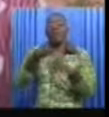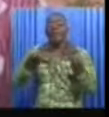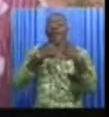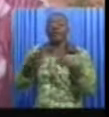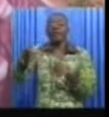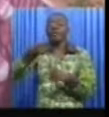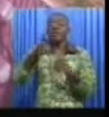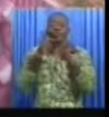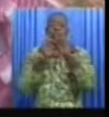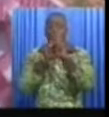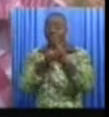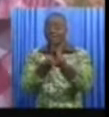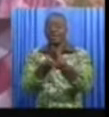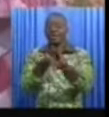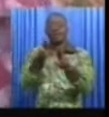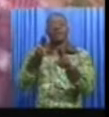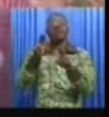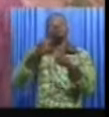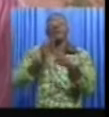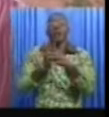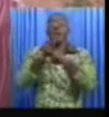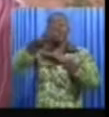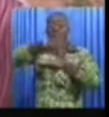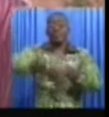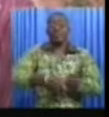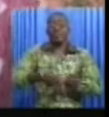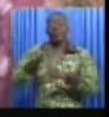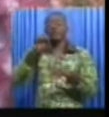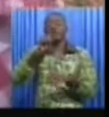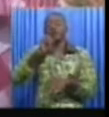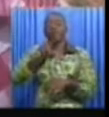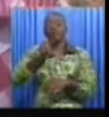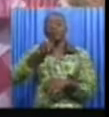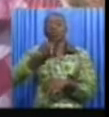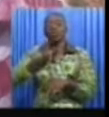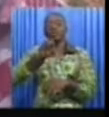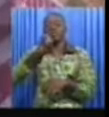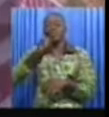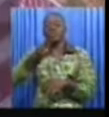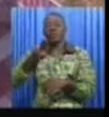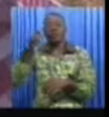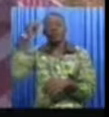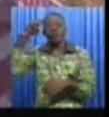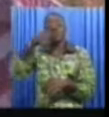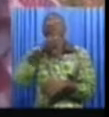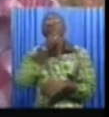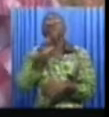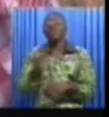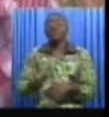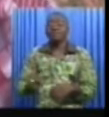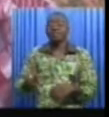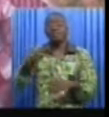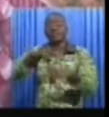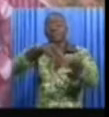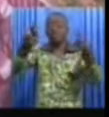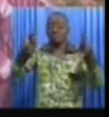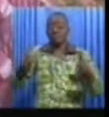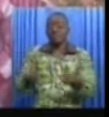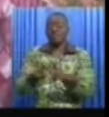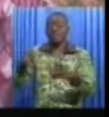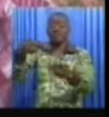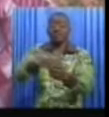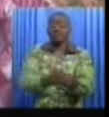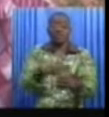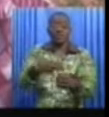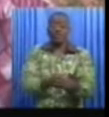regardez la plaine de la vallée du Sourou, et aussi bien l'ancien périmètre que le nouveau,